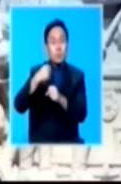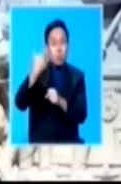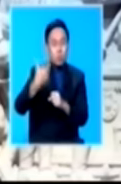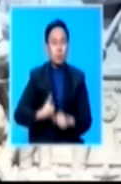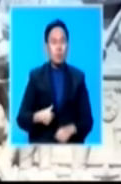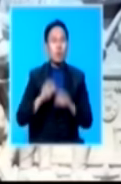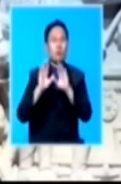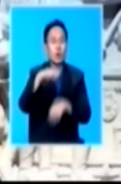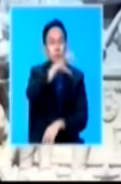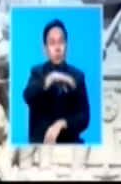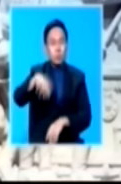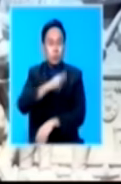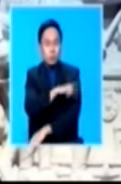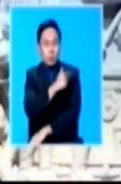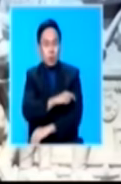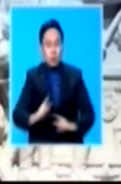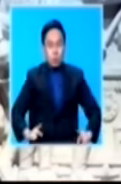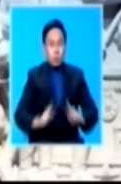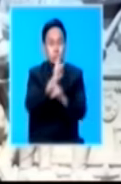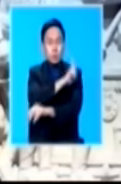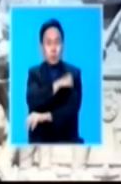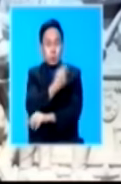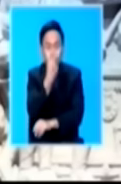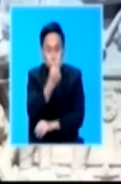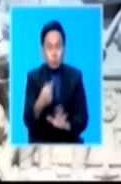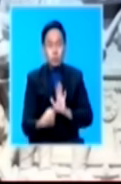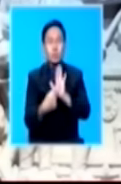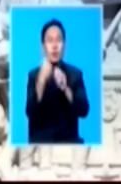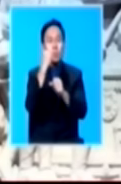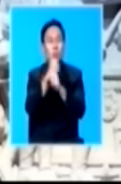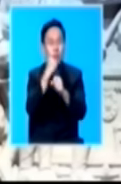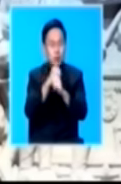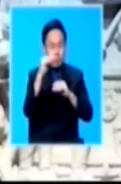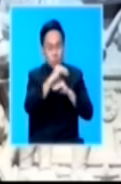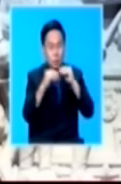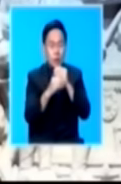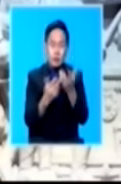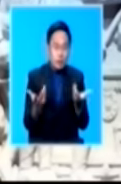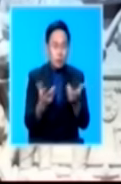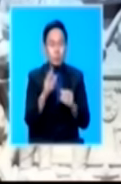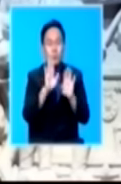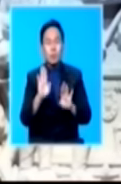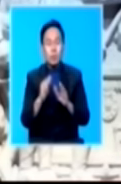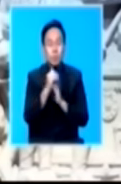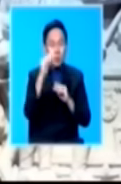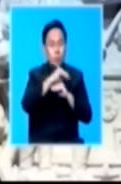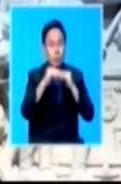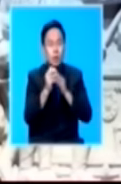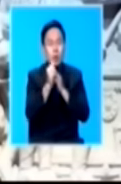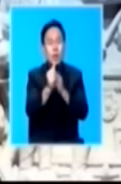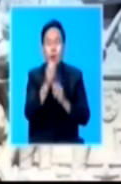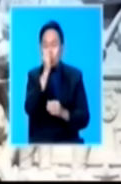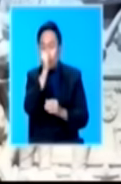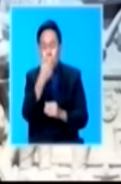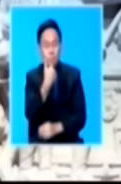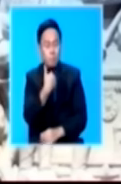ลกระทรวงสาธารณสุขไปดูด้วยนะครับอาจจะเป็นนำร่องสักเท่าไหร่ไม่รู้นะเป็นการกุศลฐานะกุศลไปก่อ